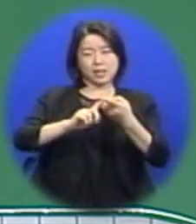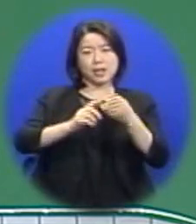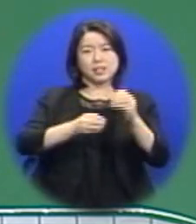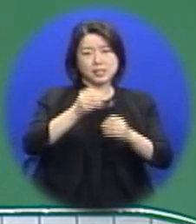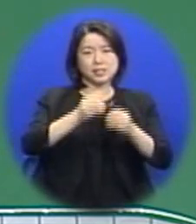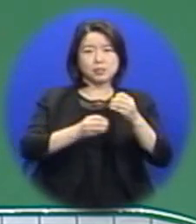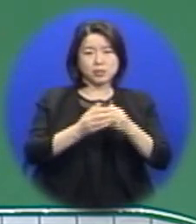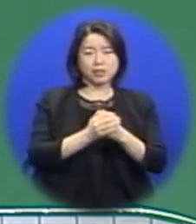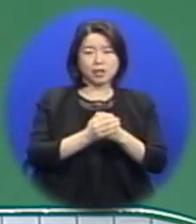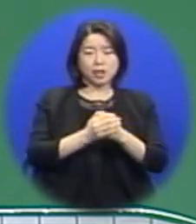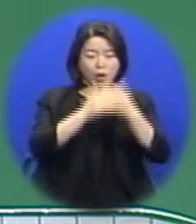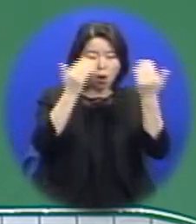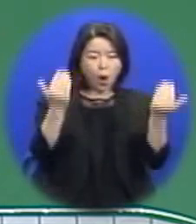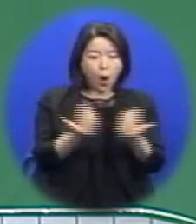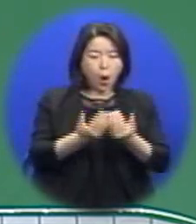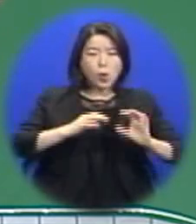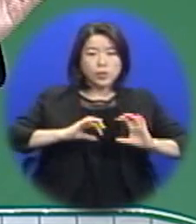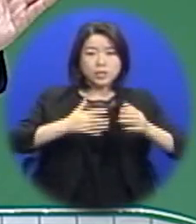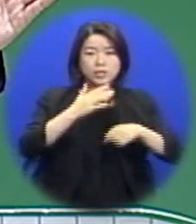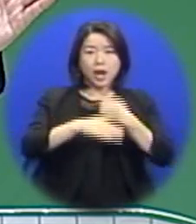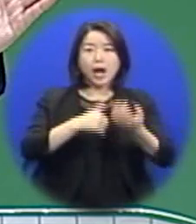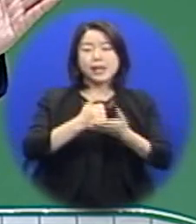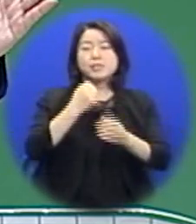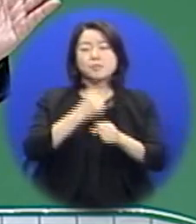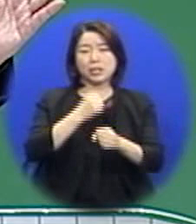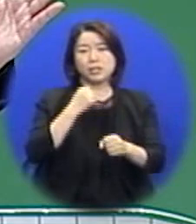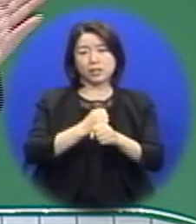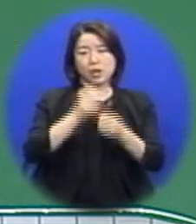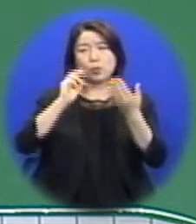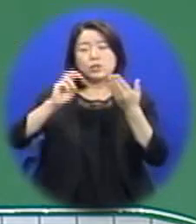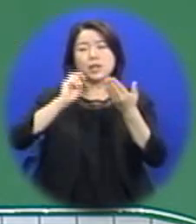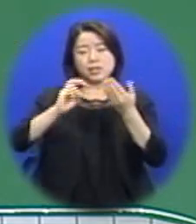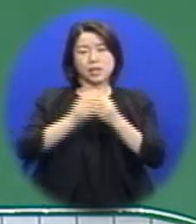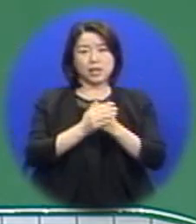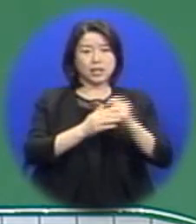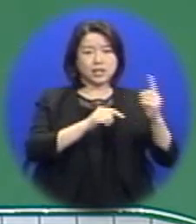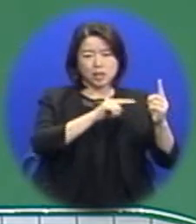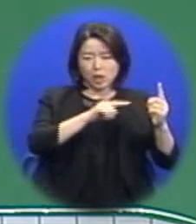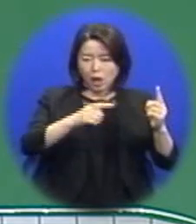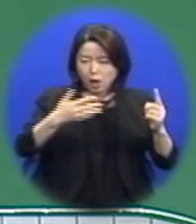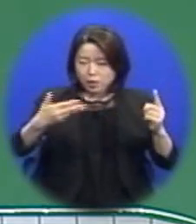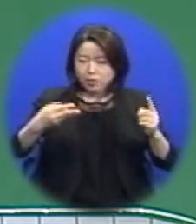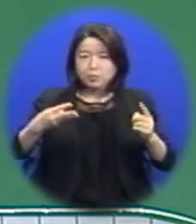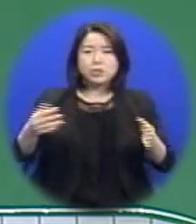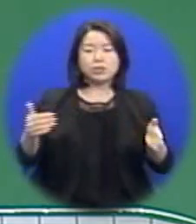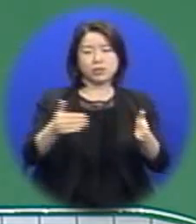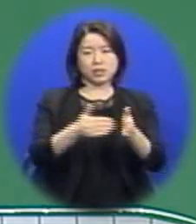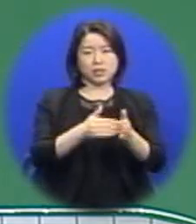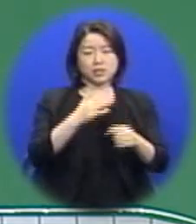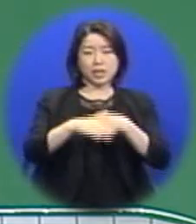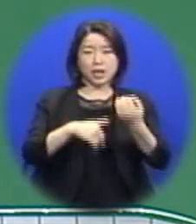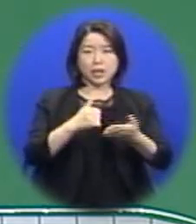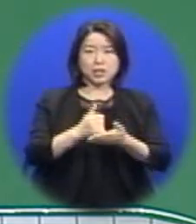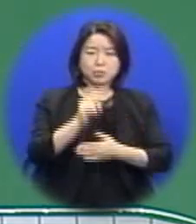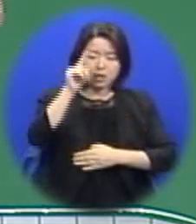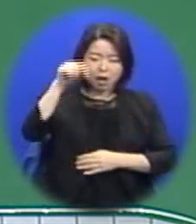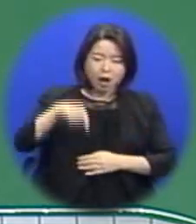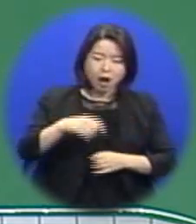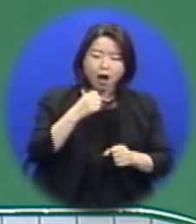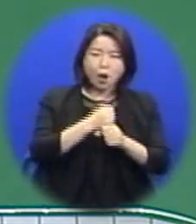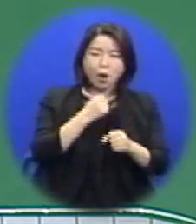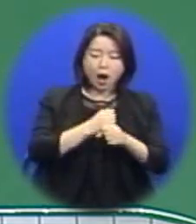창조하셨다고 노래하고 있어요. 2절부터 33절까지 구구절절 하나님의 천지 창조와